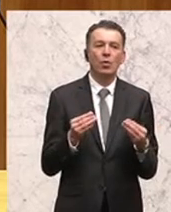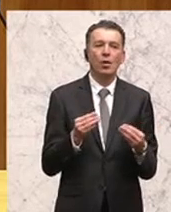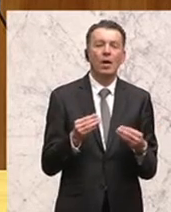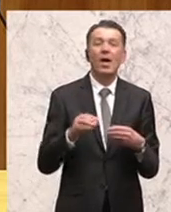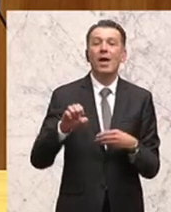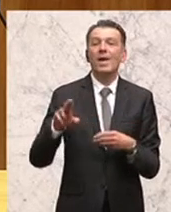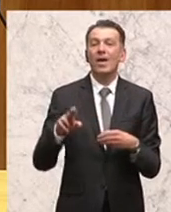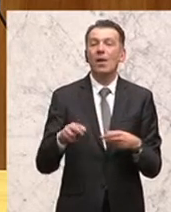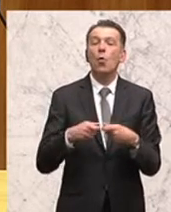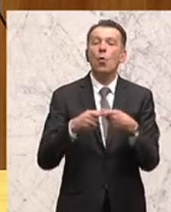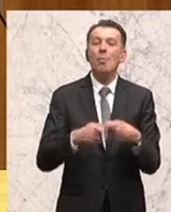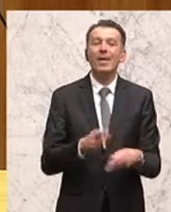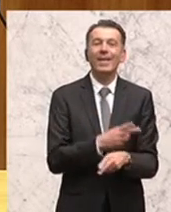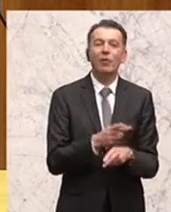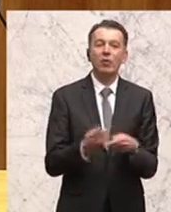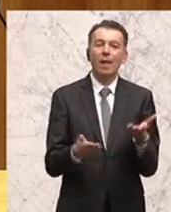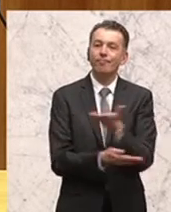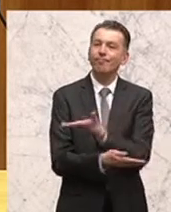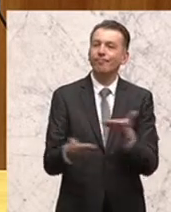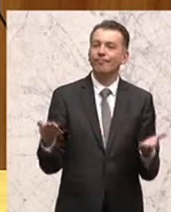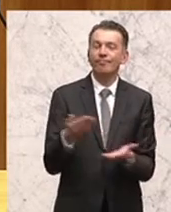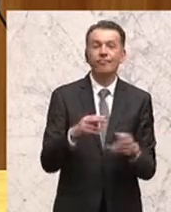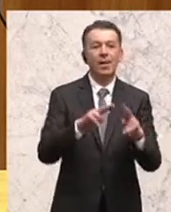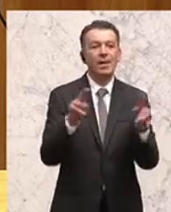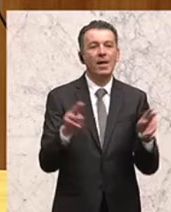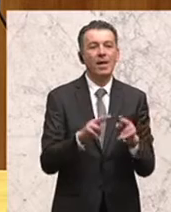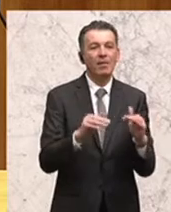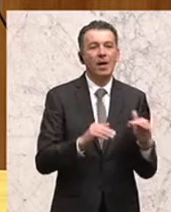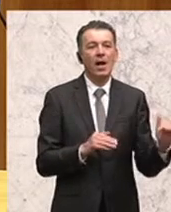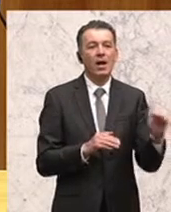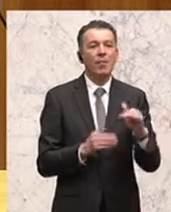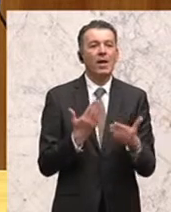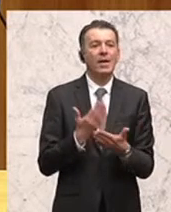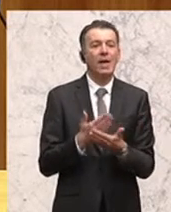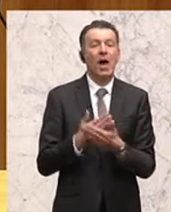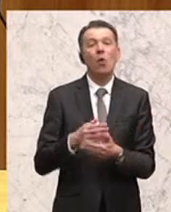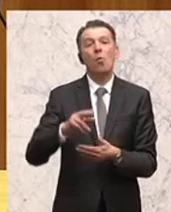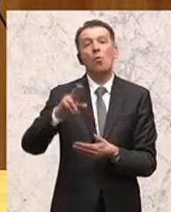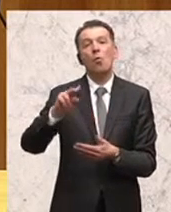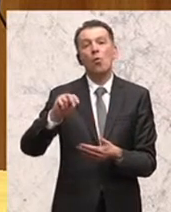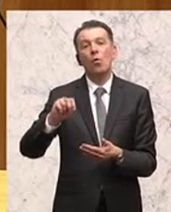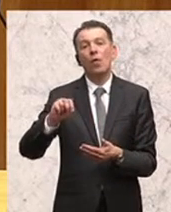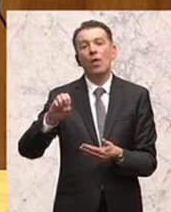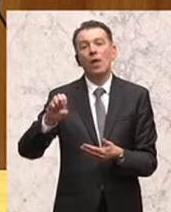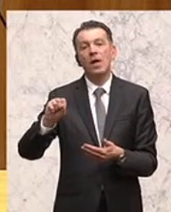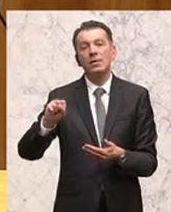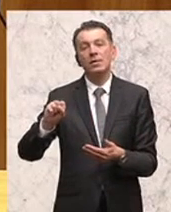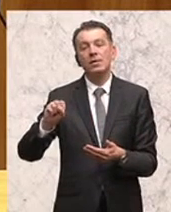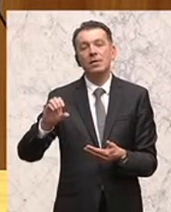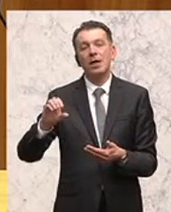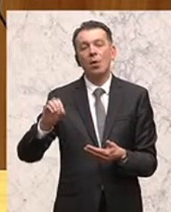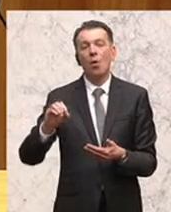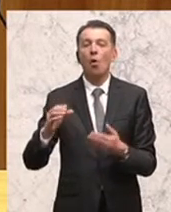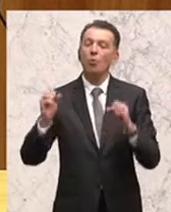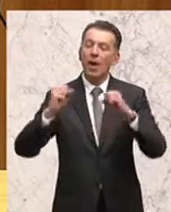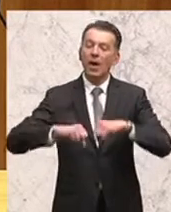Mitgliedstaaten der EU ausgeführt werden. Für die internationale Ebene ist daher das UNESCO-Übereinkommen von 1970 von